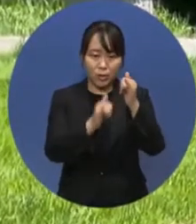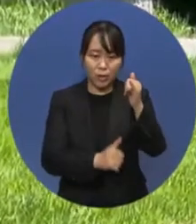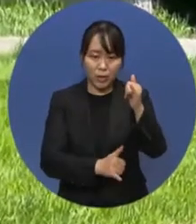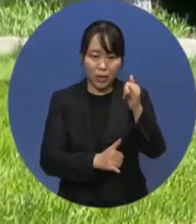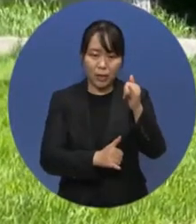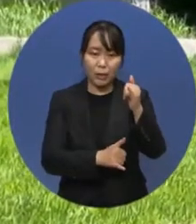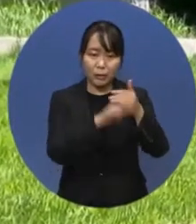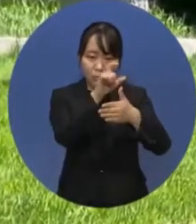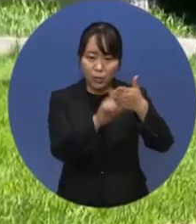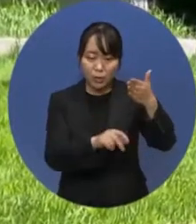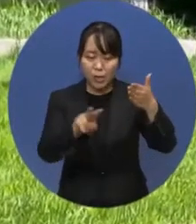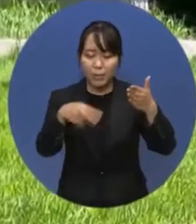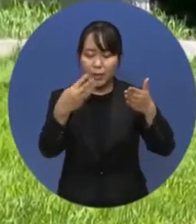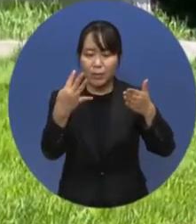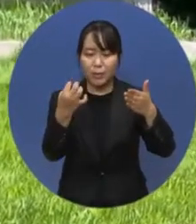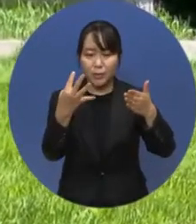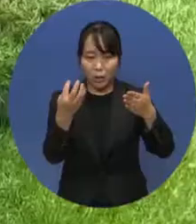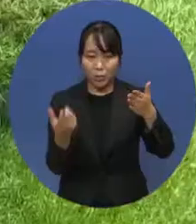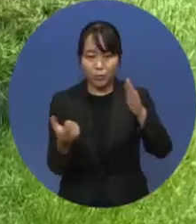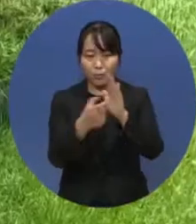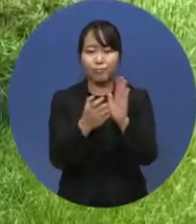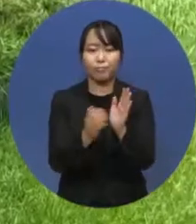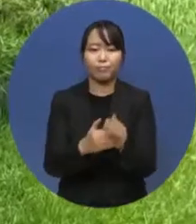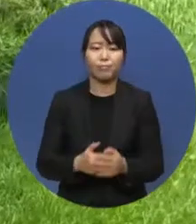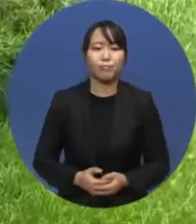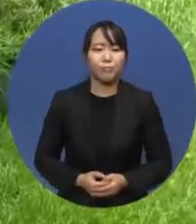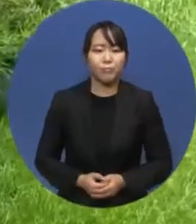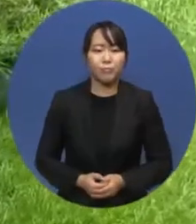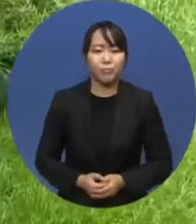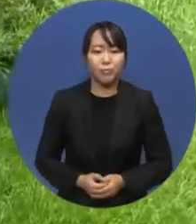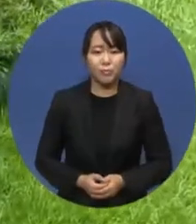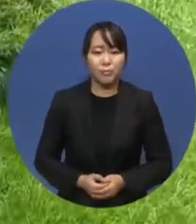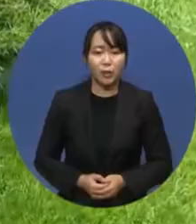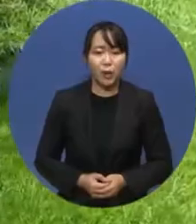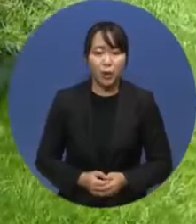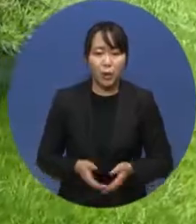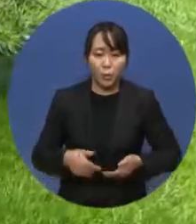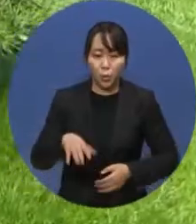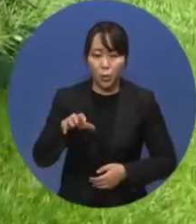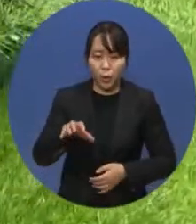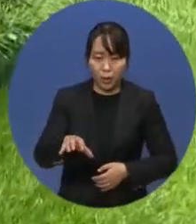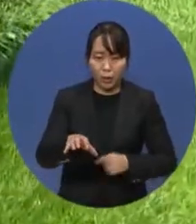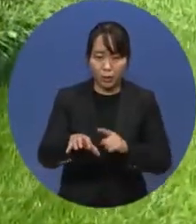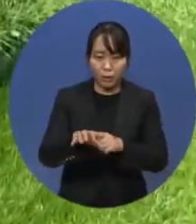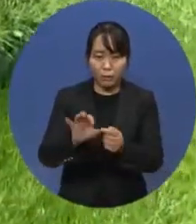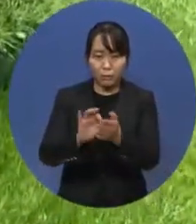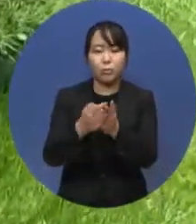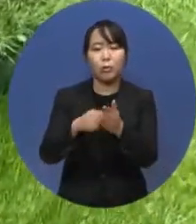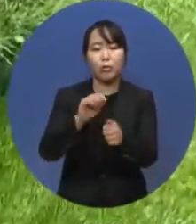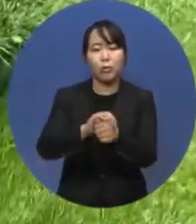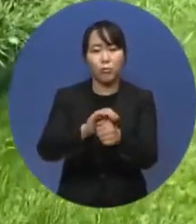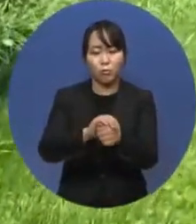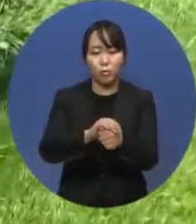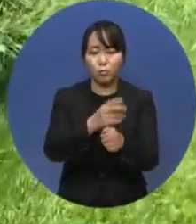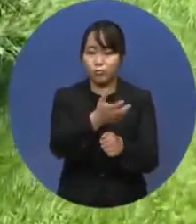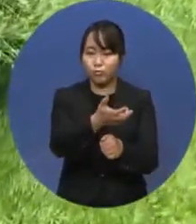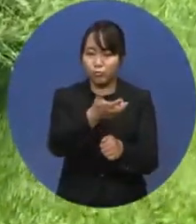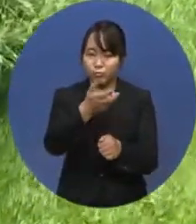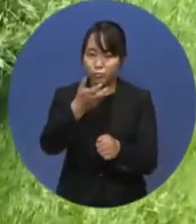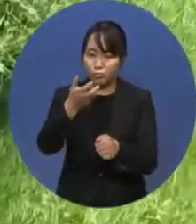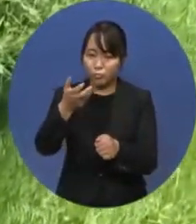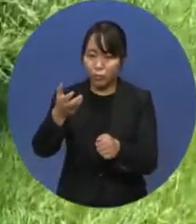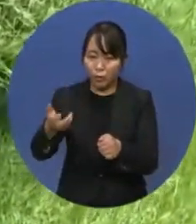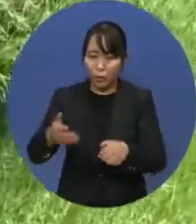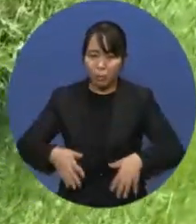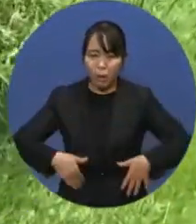제244호로 등록됐습니다. 경순왕 무덤만은 고향에 쓰기 위해 경주로 운구하는데